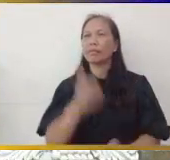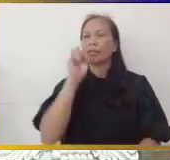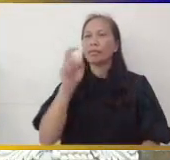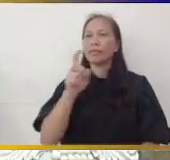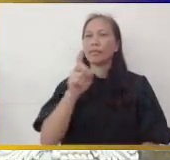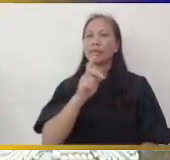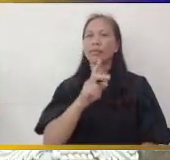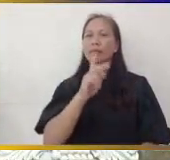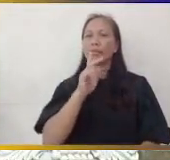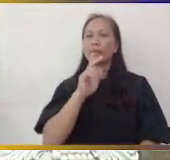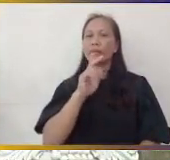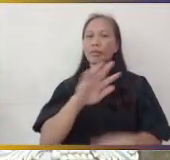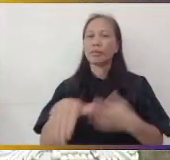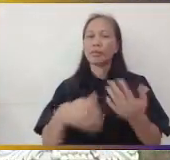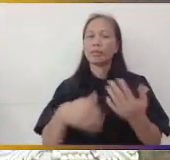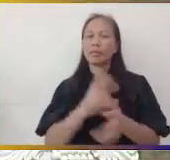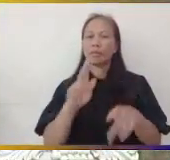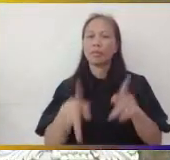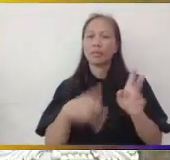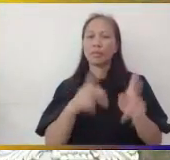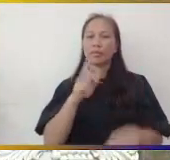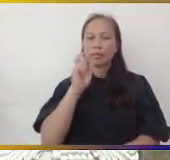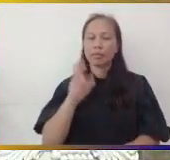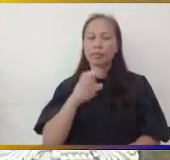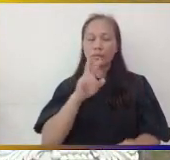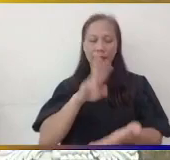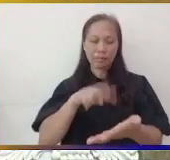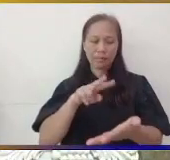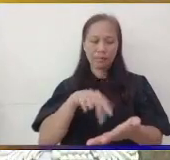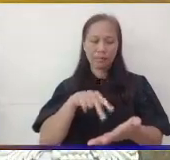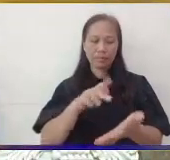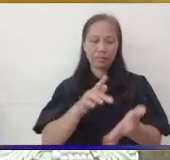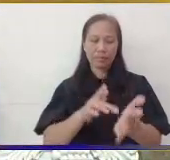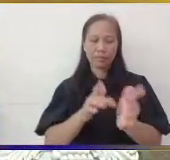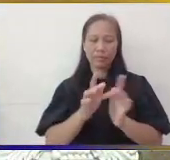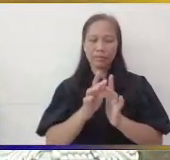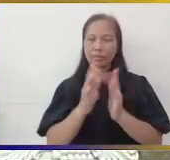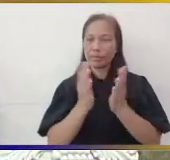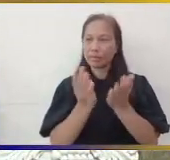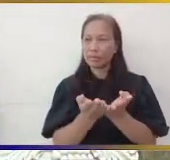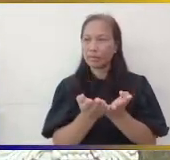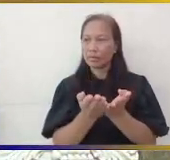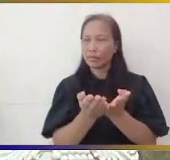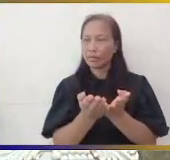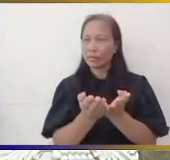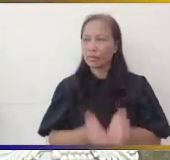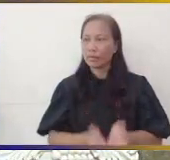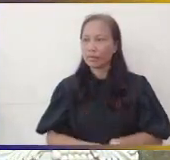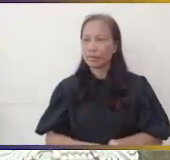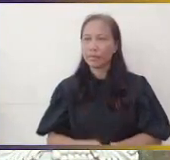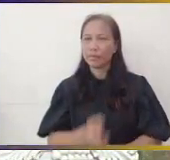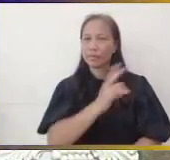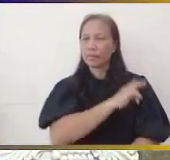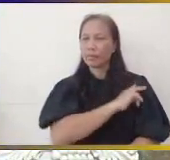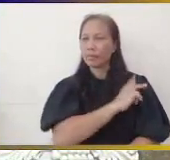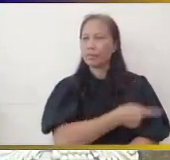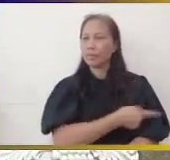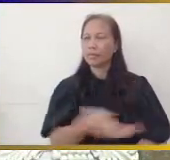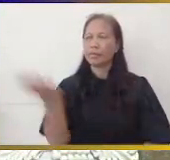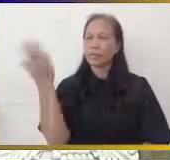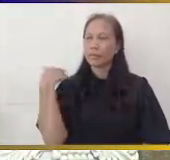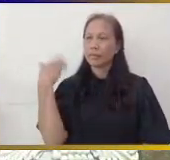ng pagkakataon na magbasa ng salita ng Diyos because pagdating po kasi sa kapangyarihan during ba